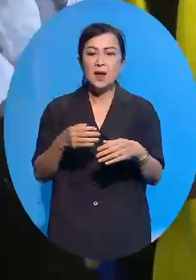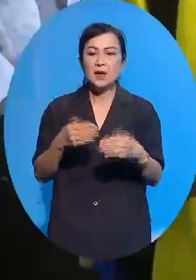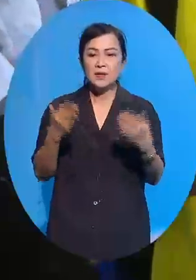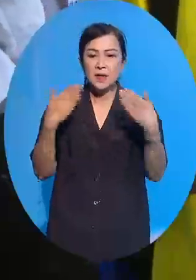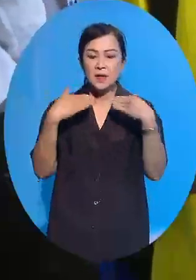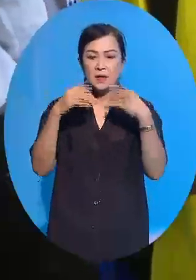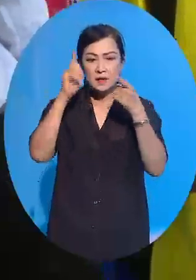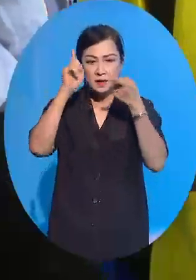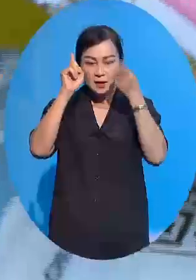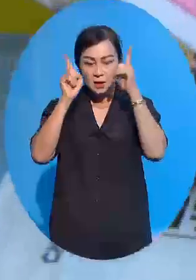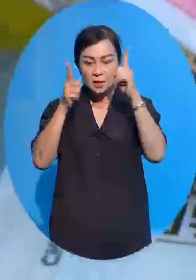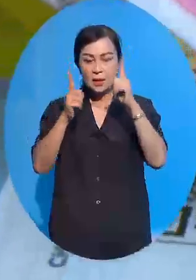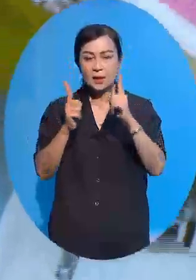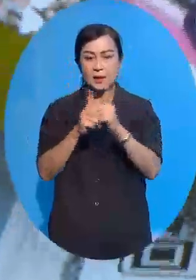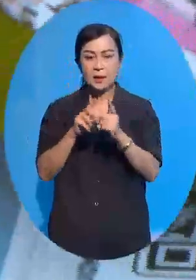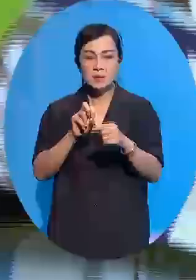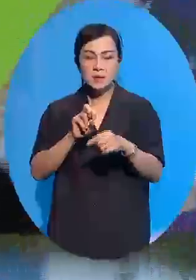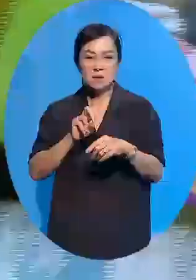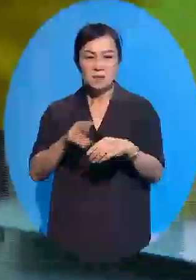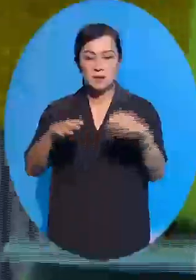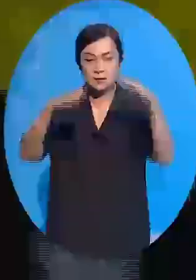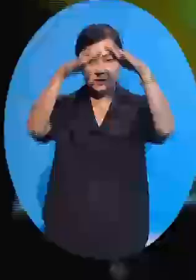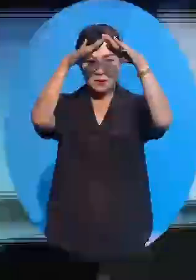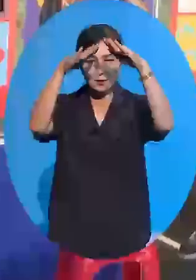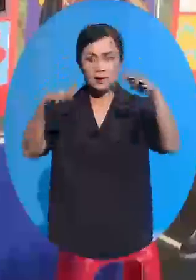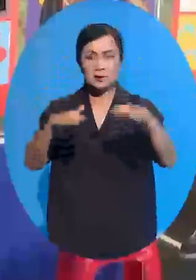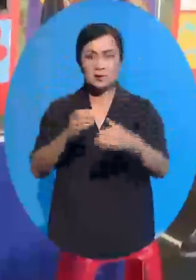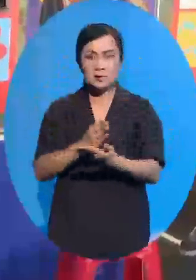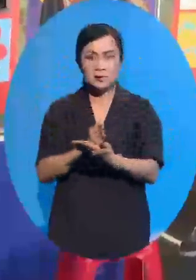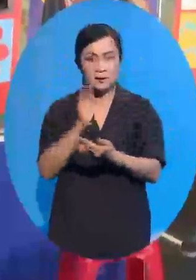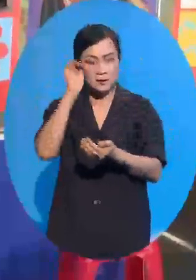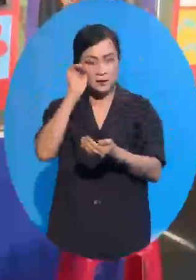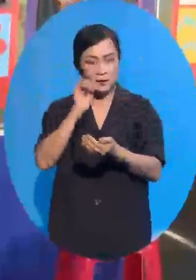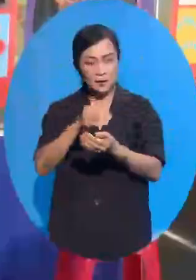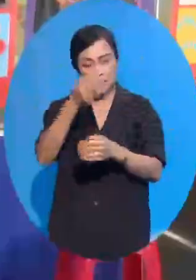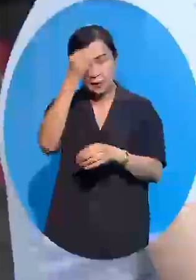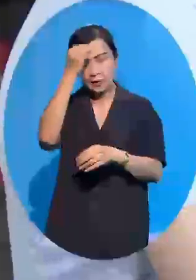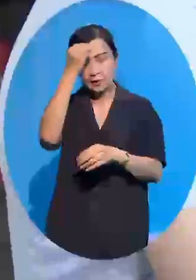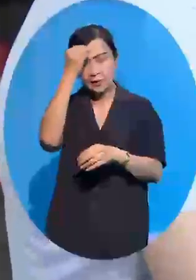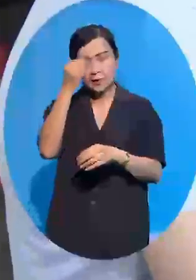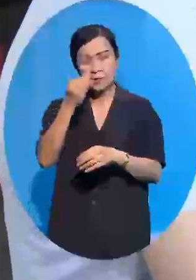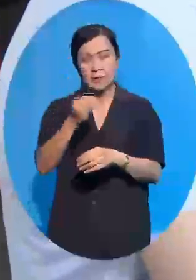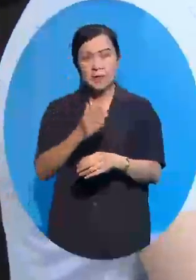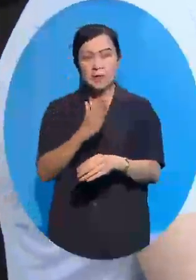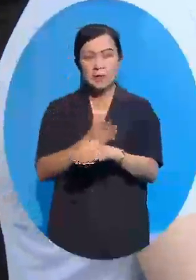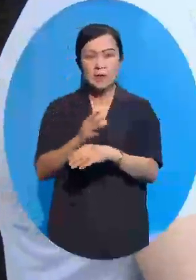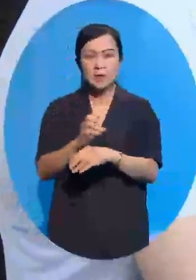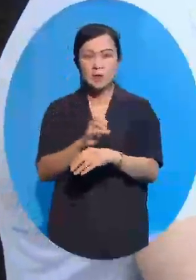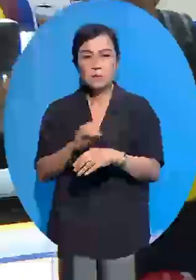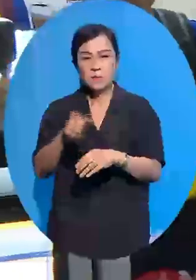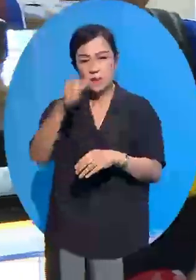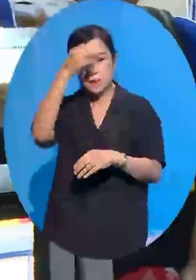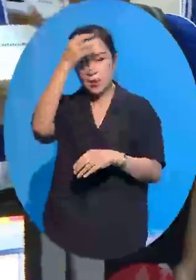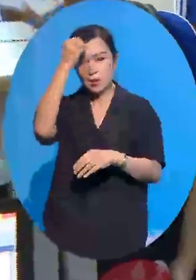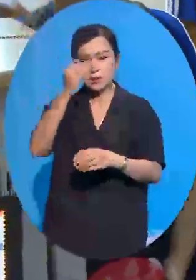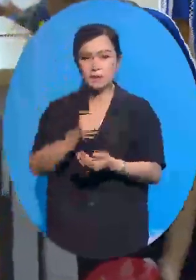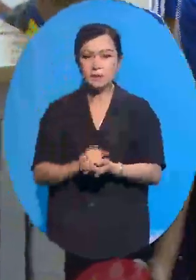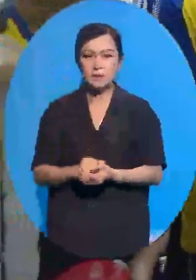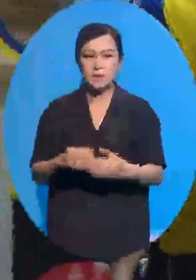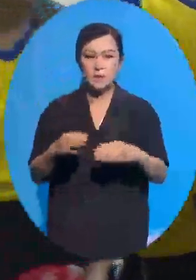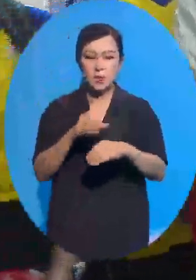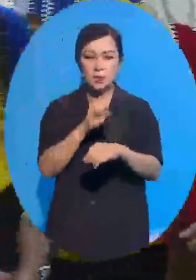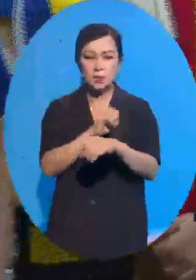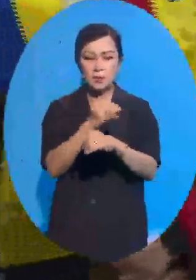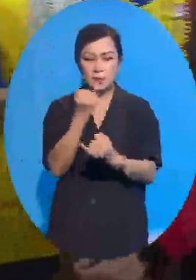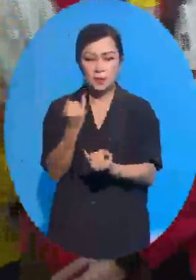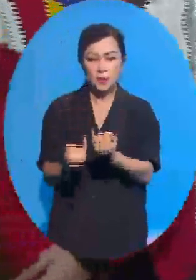sinh, cũng như gặp gỡ sinh viên, cựu sinh viên của trường để được chia sẻ kinh nghiệm học tập, những điều cần chuẩn bị khi thi đại học. Ngày hội tư vấn